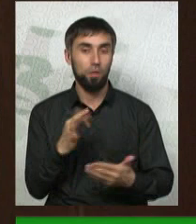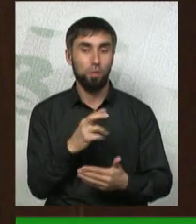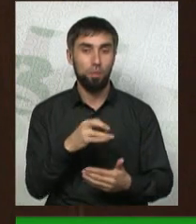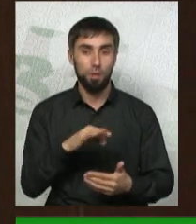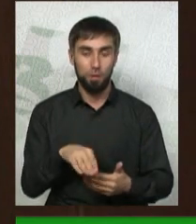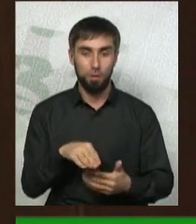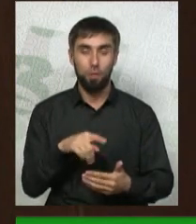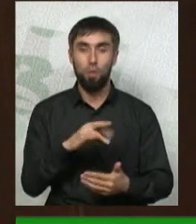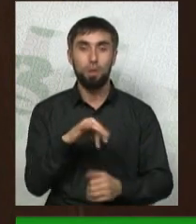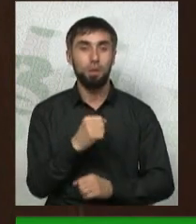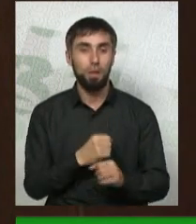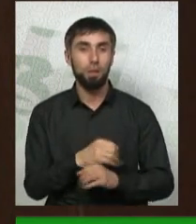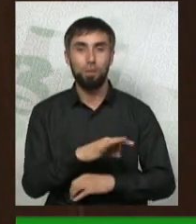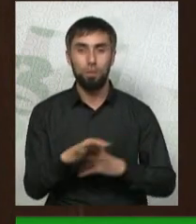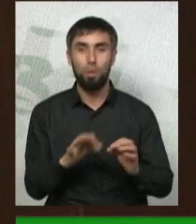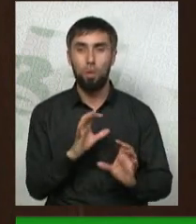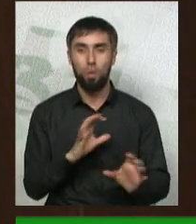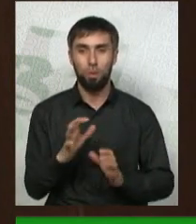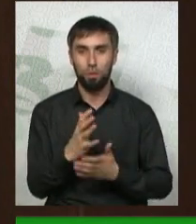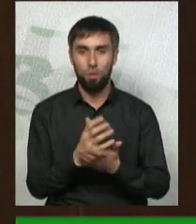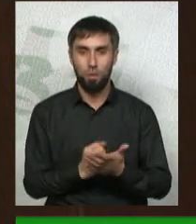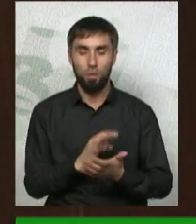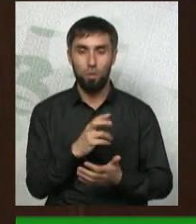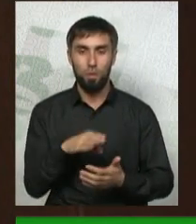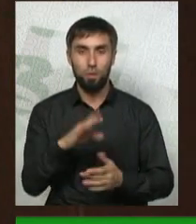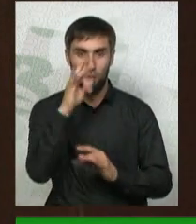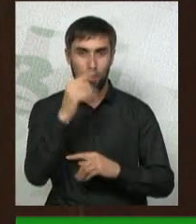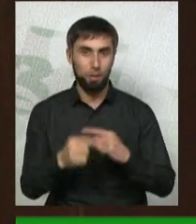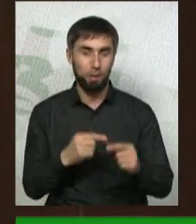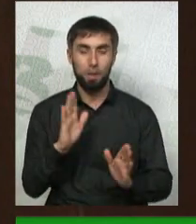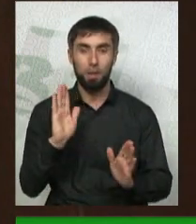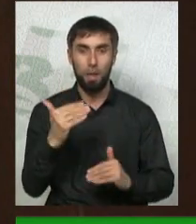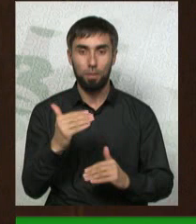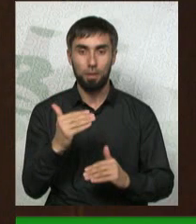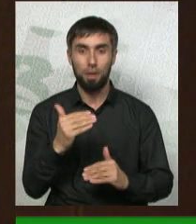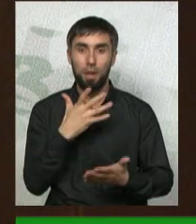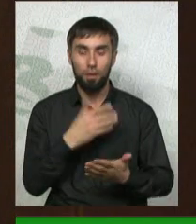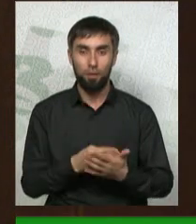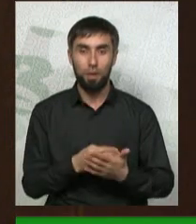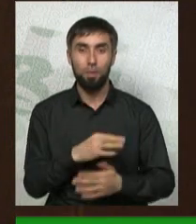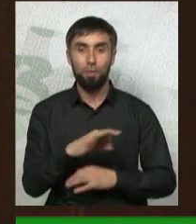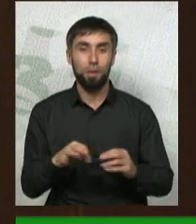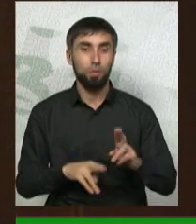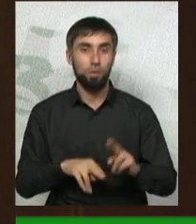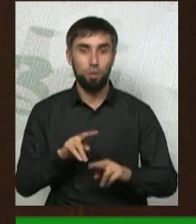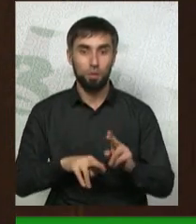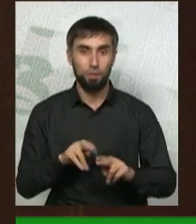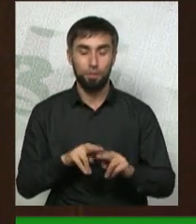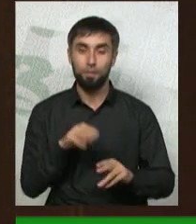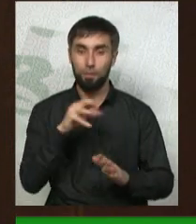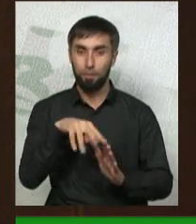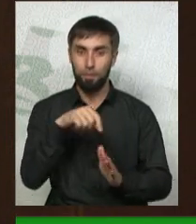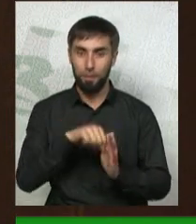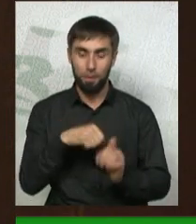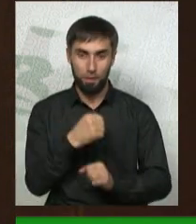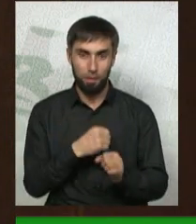они разрабатывают проект обеспечения сохранности объекта культурного наследия в рамках своего проекта строительства. Там